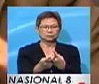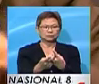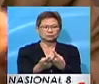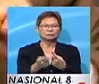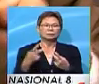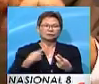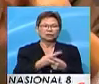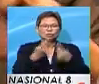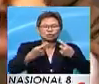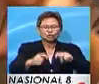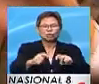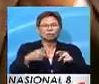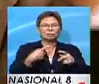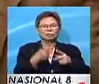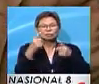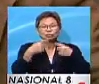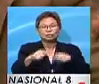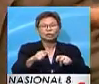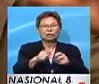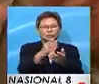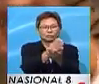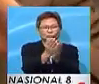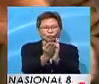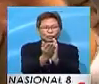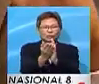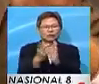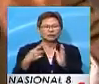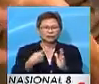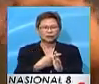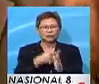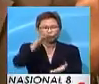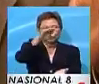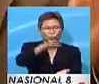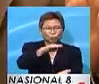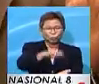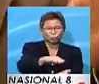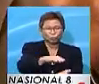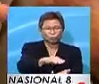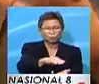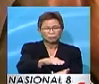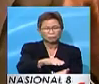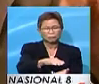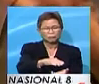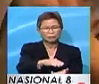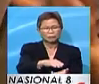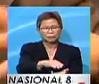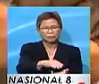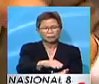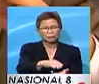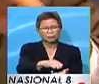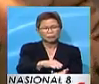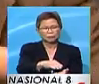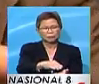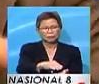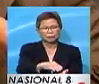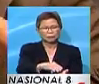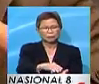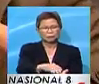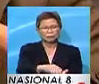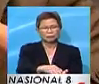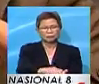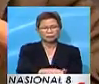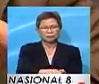kita more on the bet tapi kitak akan kurangkan the rest will